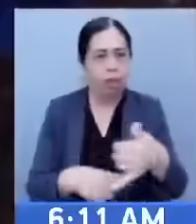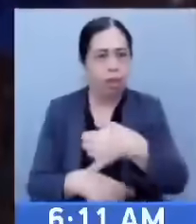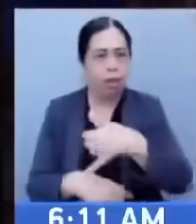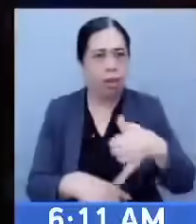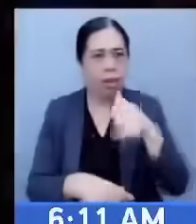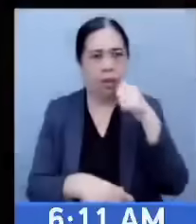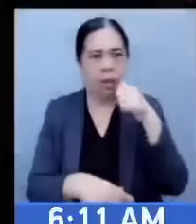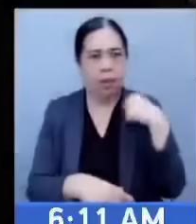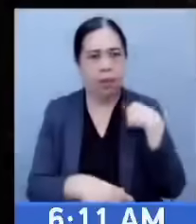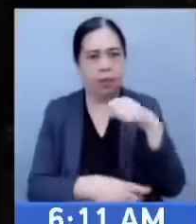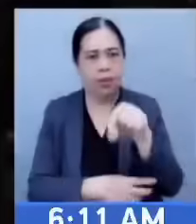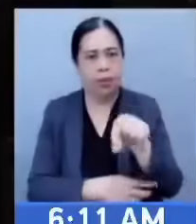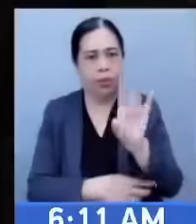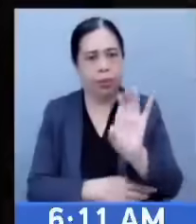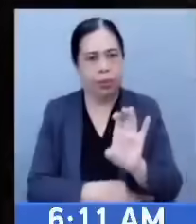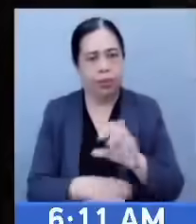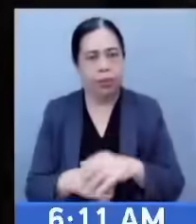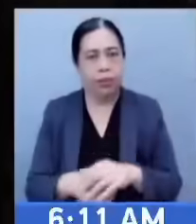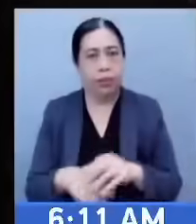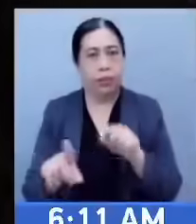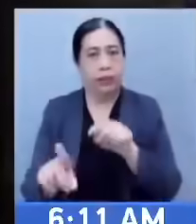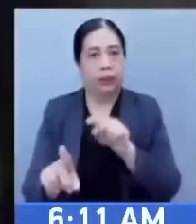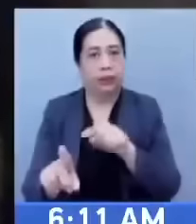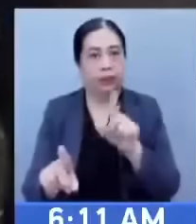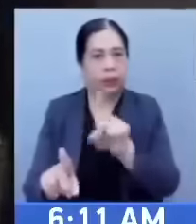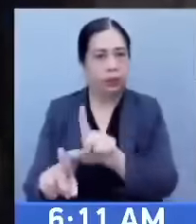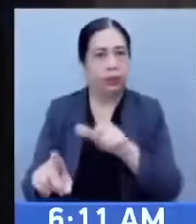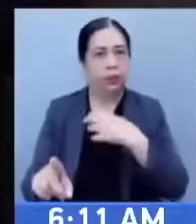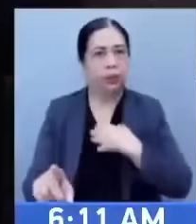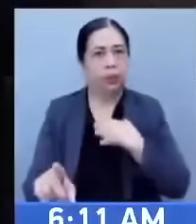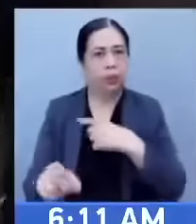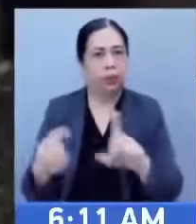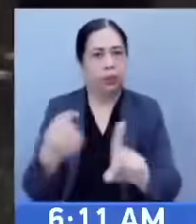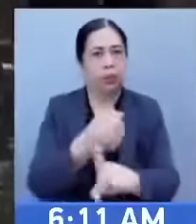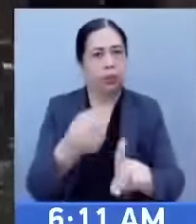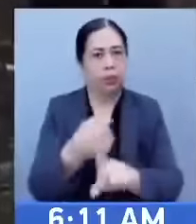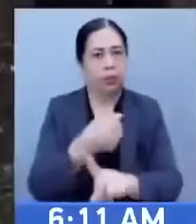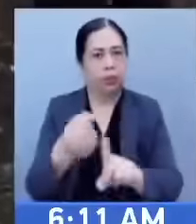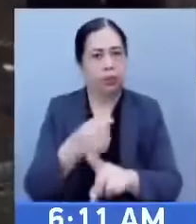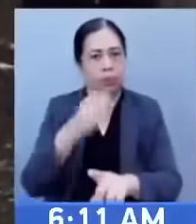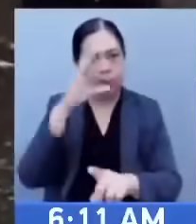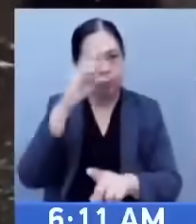City. Isa kasi sa kanila ang inireklamo ng pambubugbog sa isang lalaki.